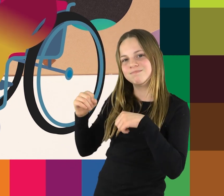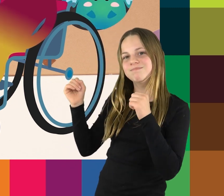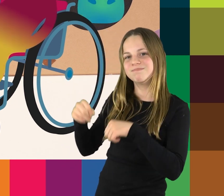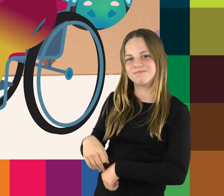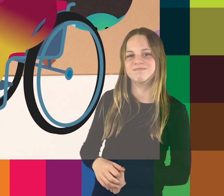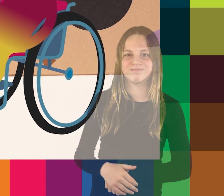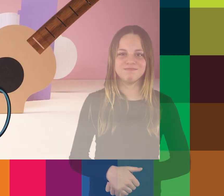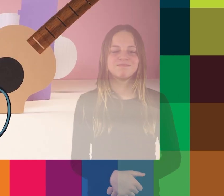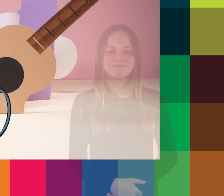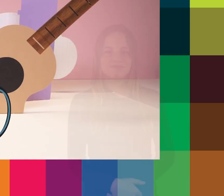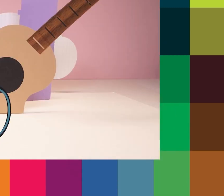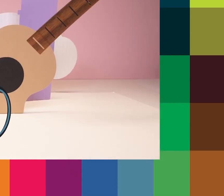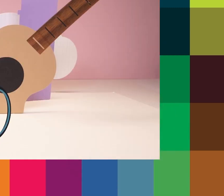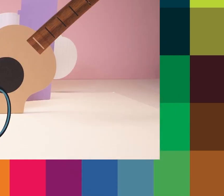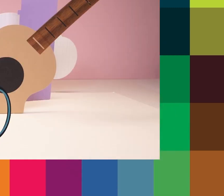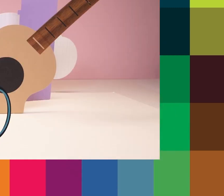D'accord.